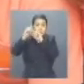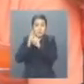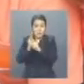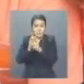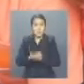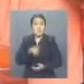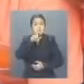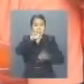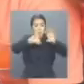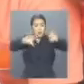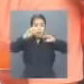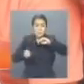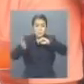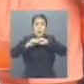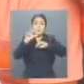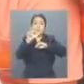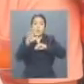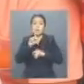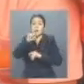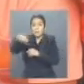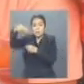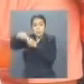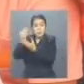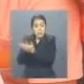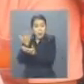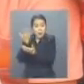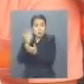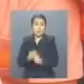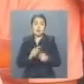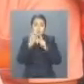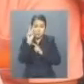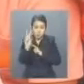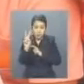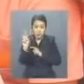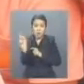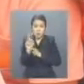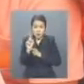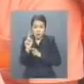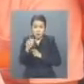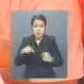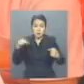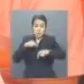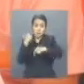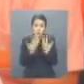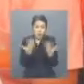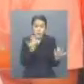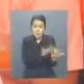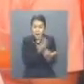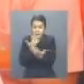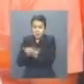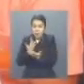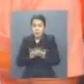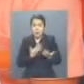1น้ำมันก็ขึ้น2ค่าครองชีพที่เราอยู่ทุกสิ่งทุกอย่างมันจะเป็น